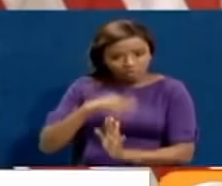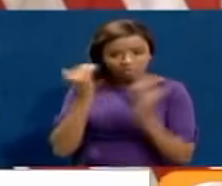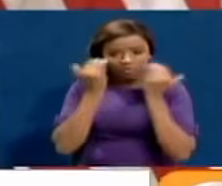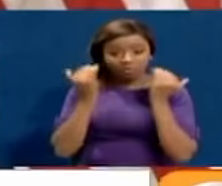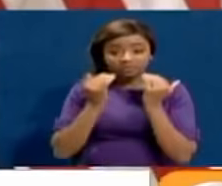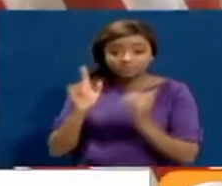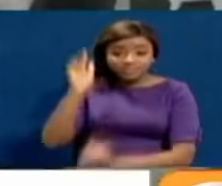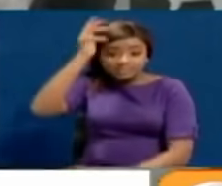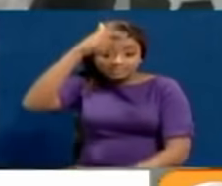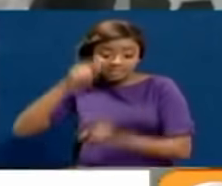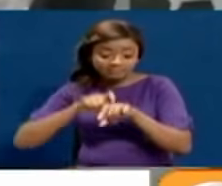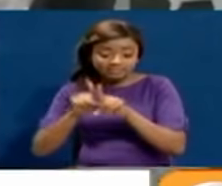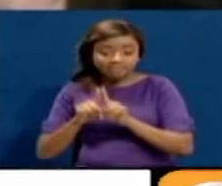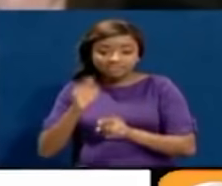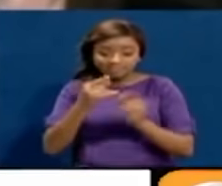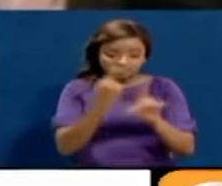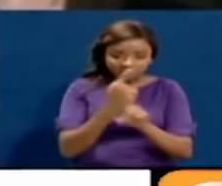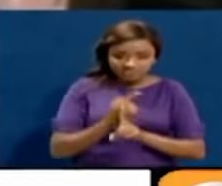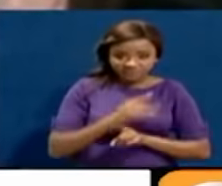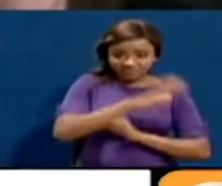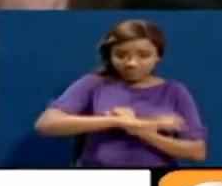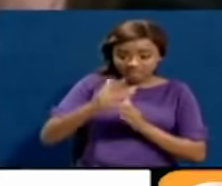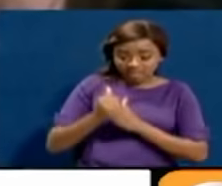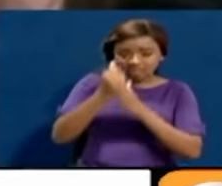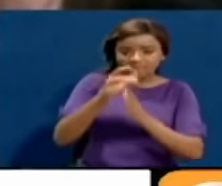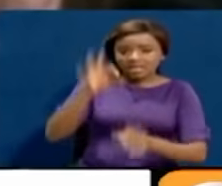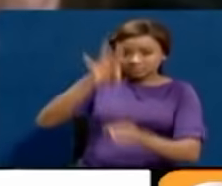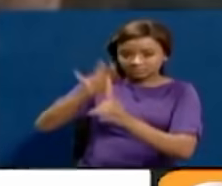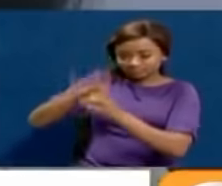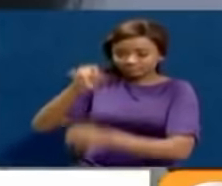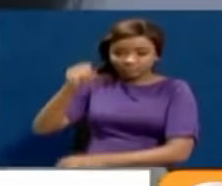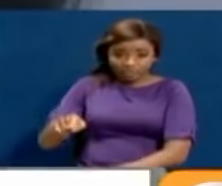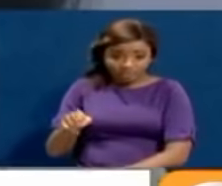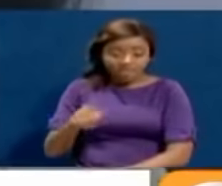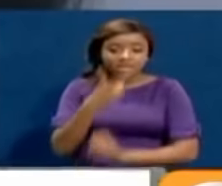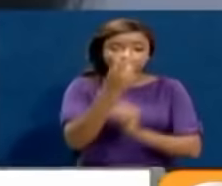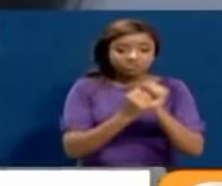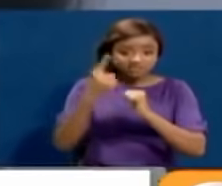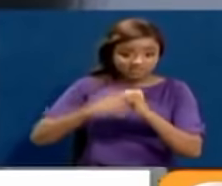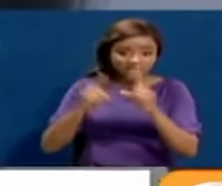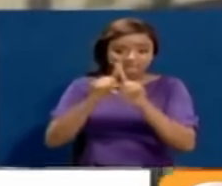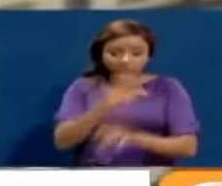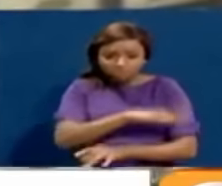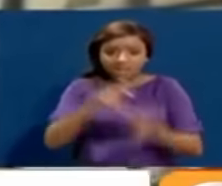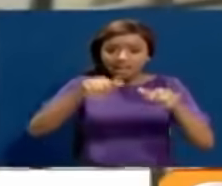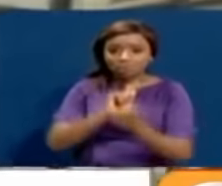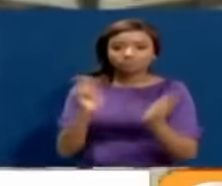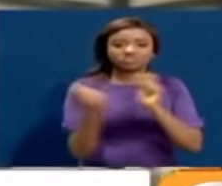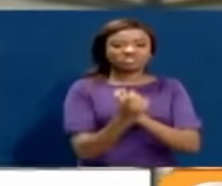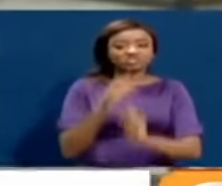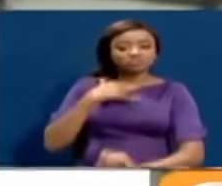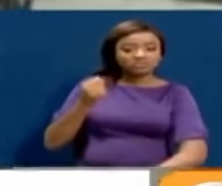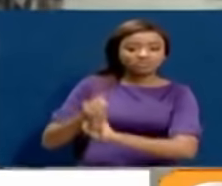wakati huo, Trump alikuwa kiongoza kwa majimbo kadhaa yaliyomuunga mkono mwaka 2016, mengine yao yakiwa sasa